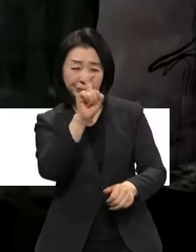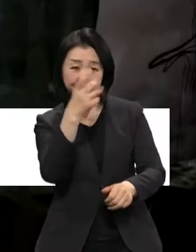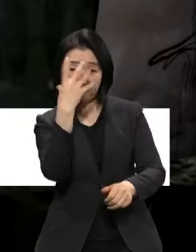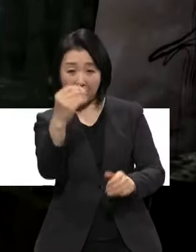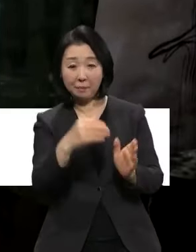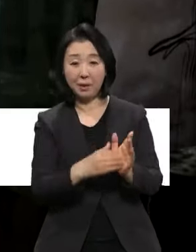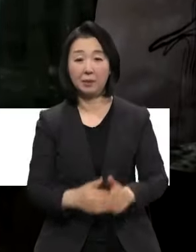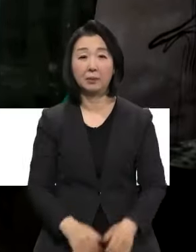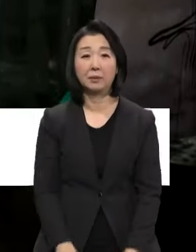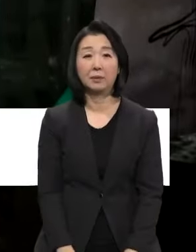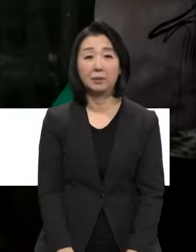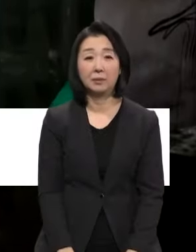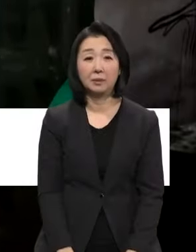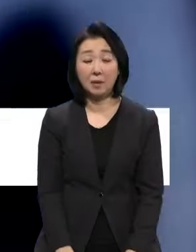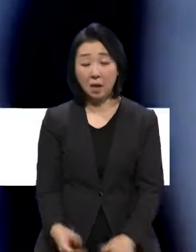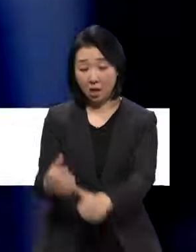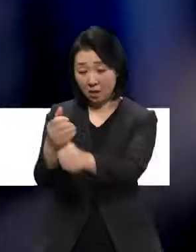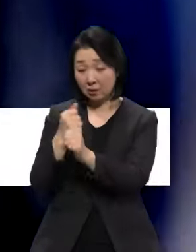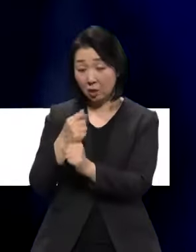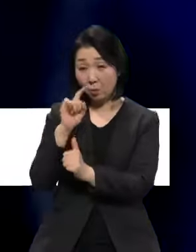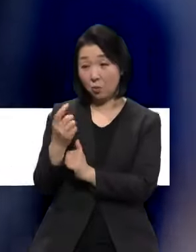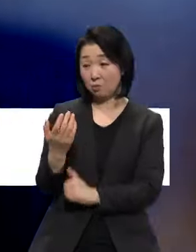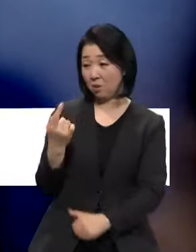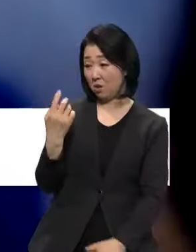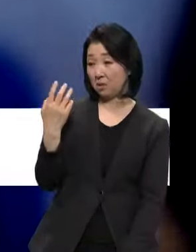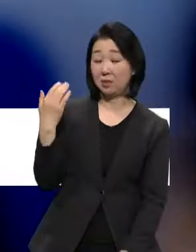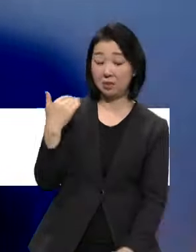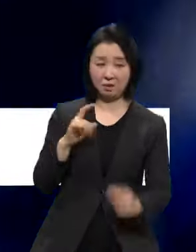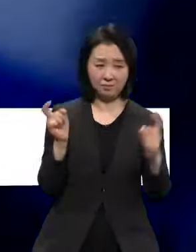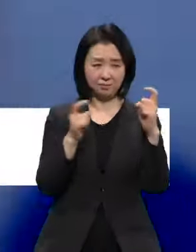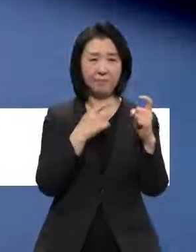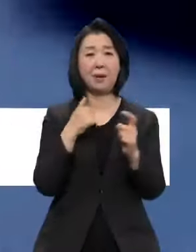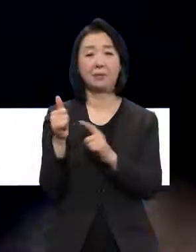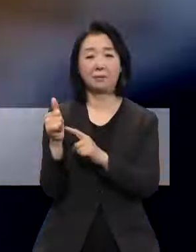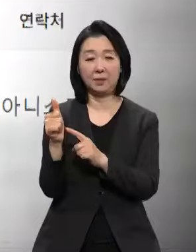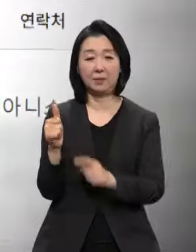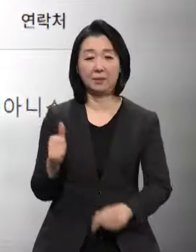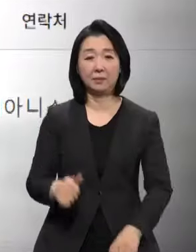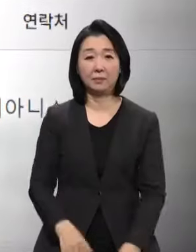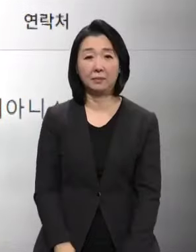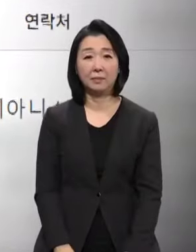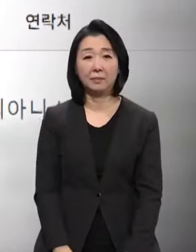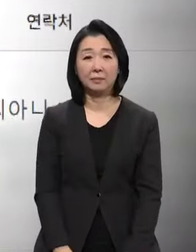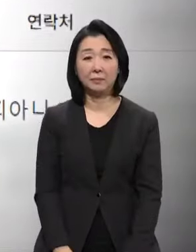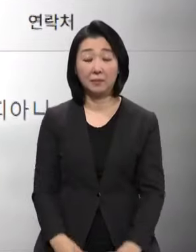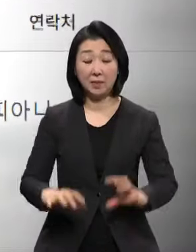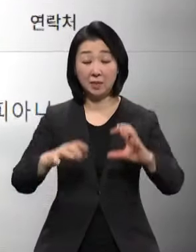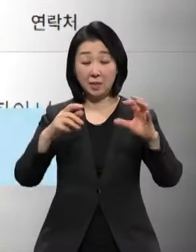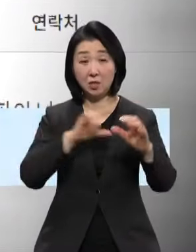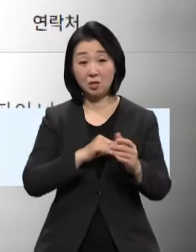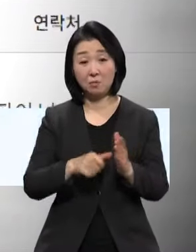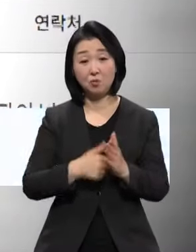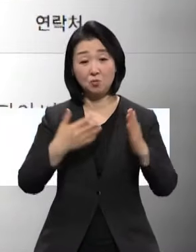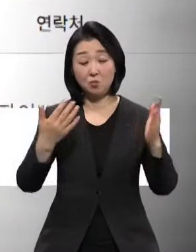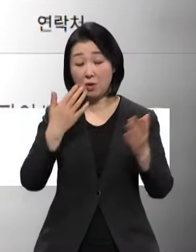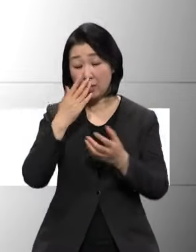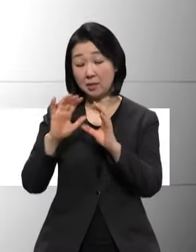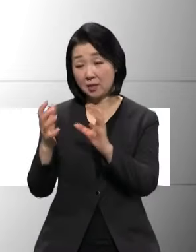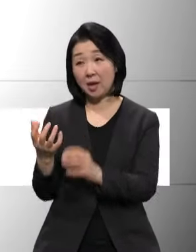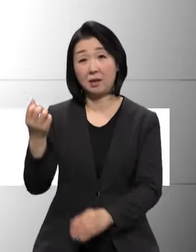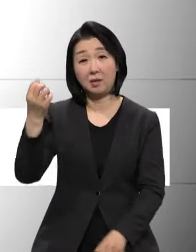알려졌습니다. 그런데 잡고 보니 며칠 전 실랑이를 벌였던 그 남성이었습니다. 세계적으로 이름이 알려진 이스라엘